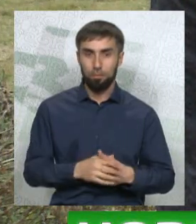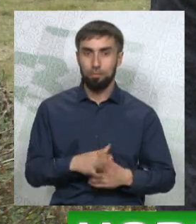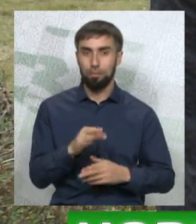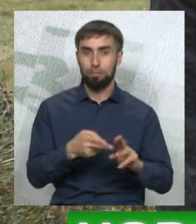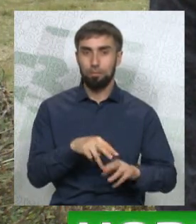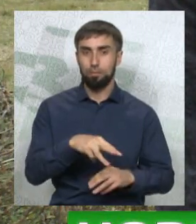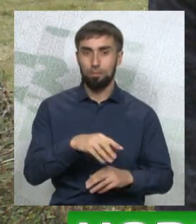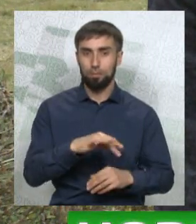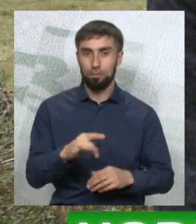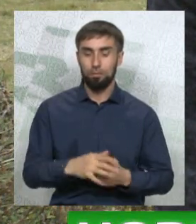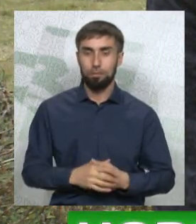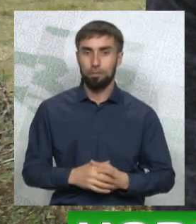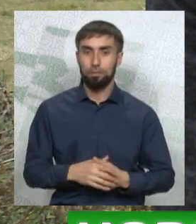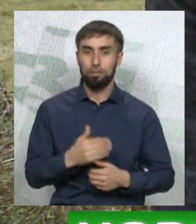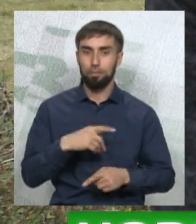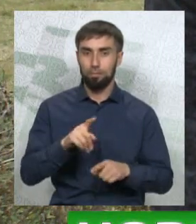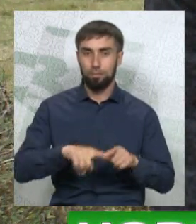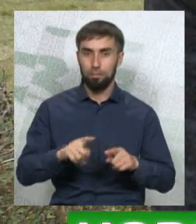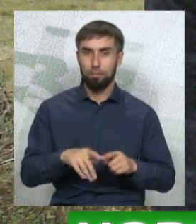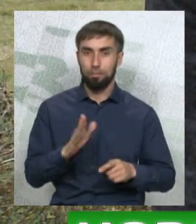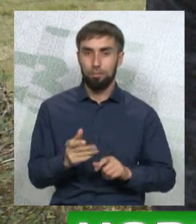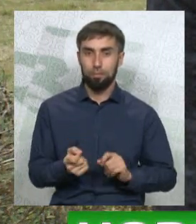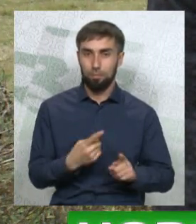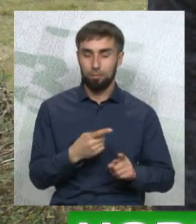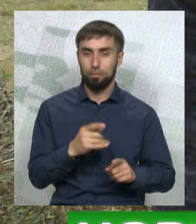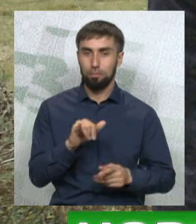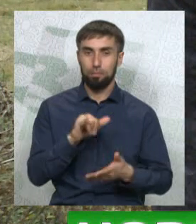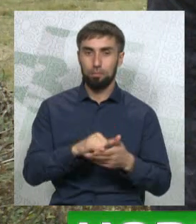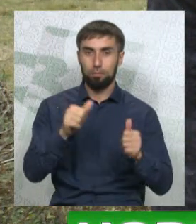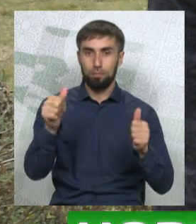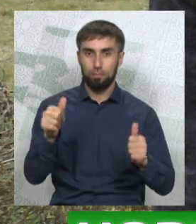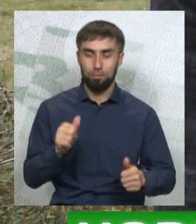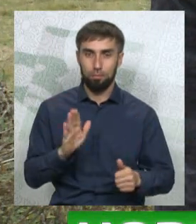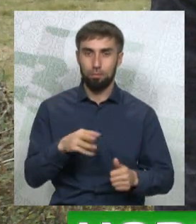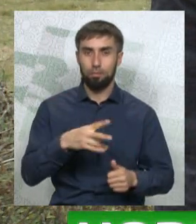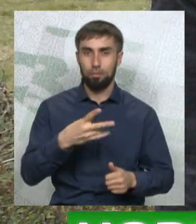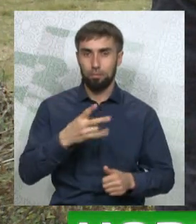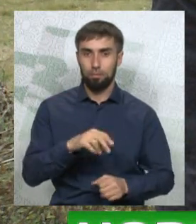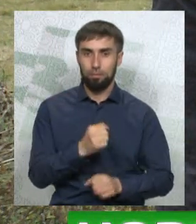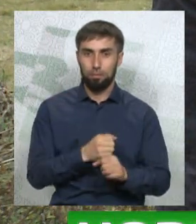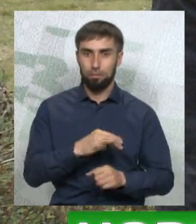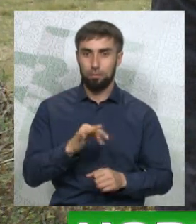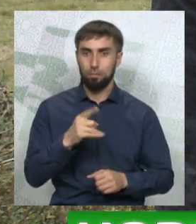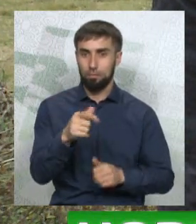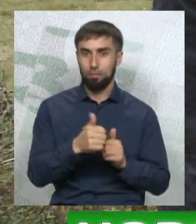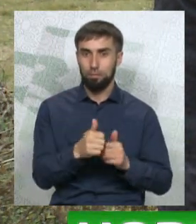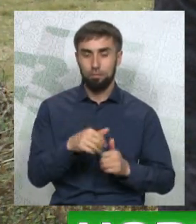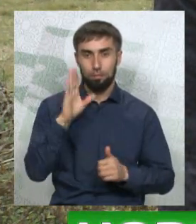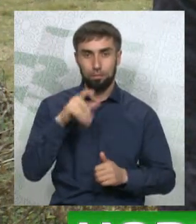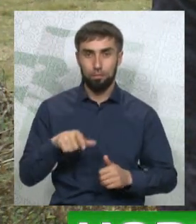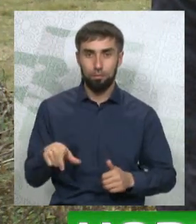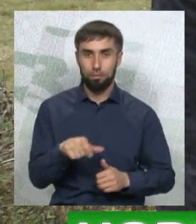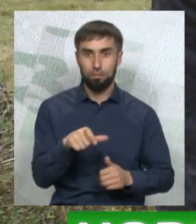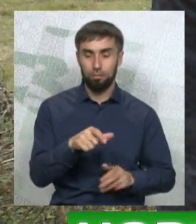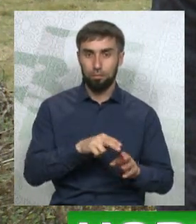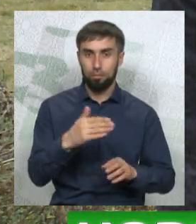мусор мы его скоро сами берем и поставить огромный плакат ней мусор плюс еще проблему на бизнесу уже здесь